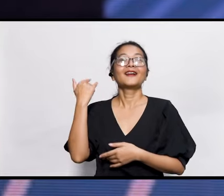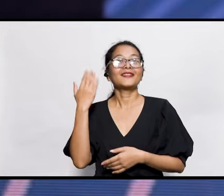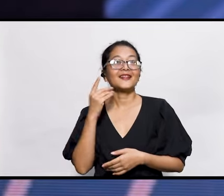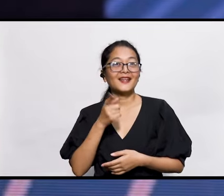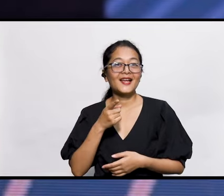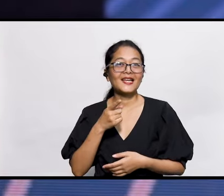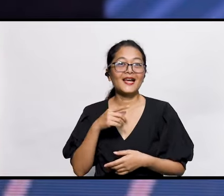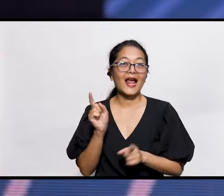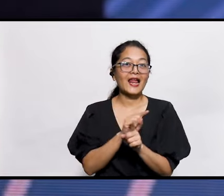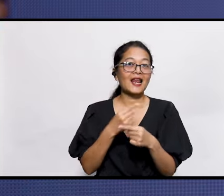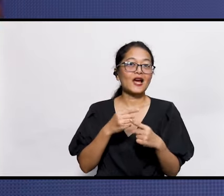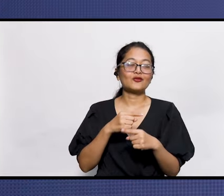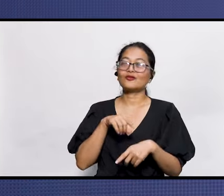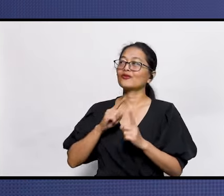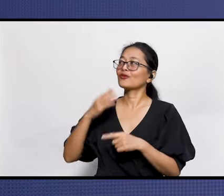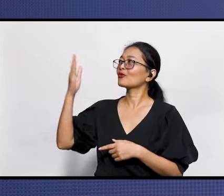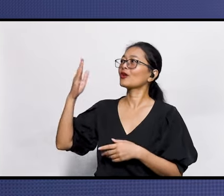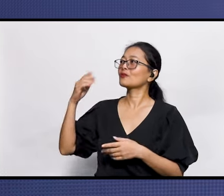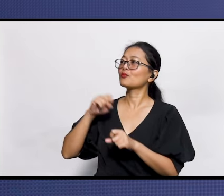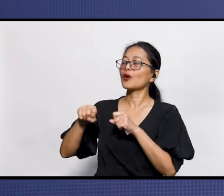never fail me never